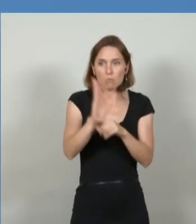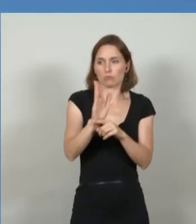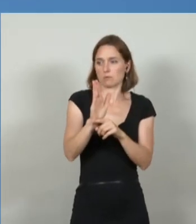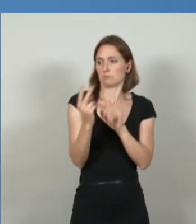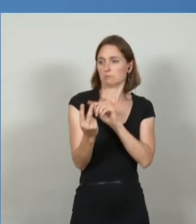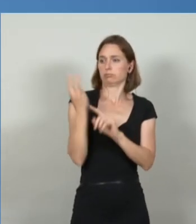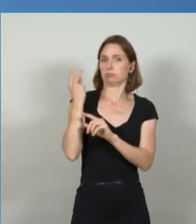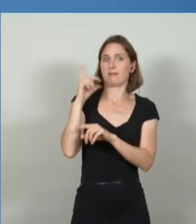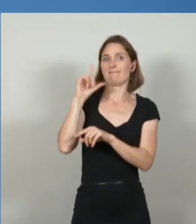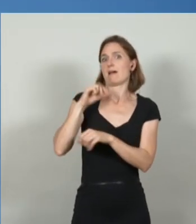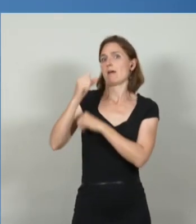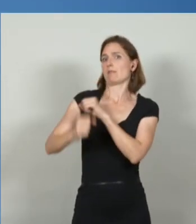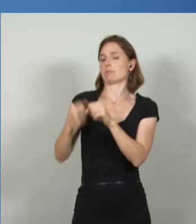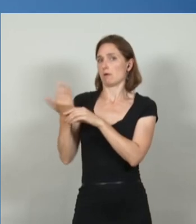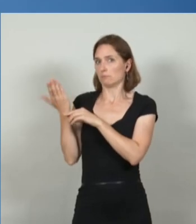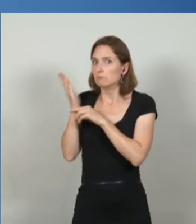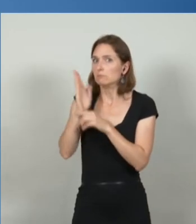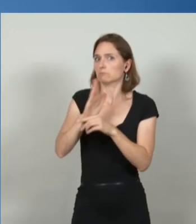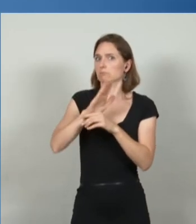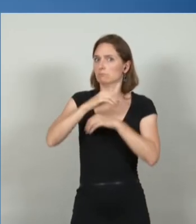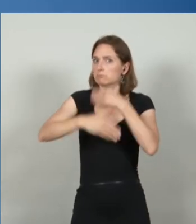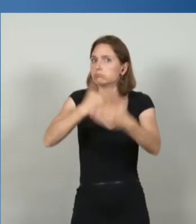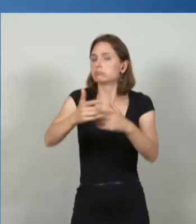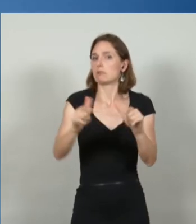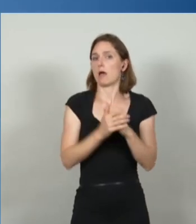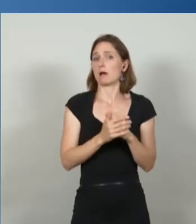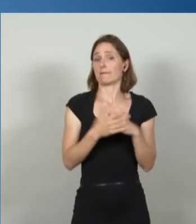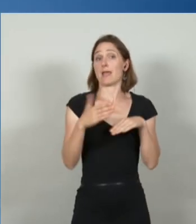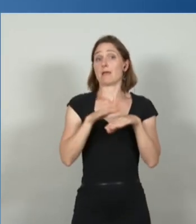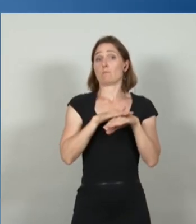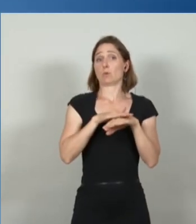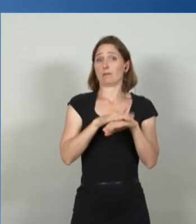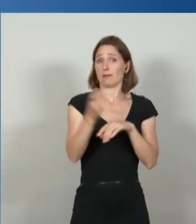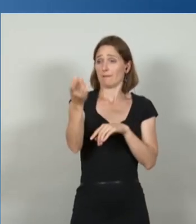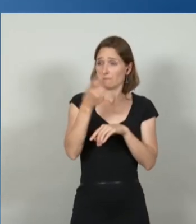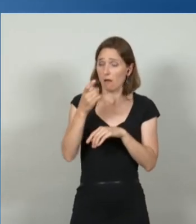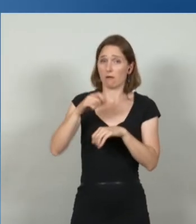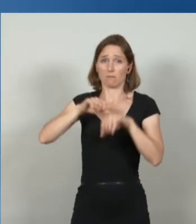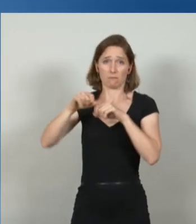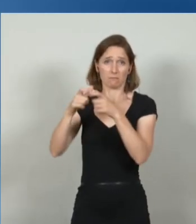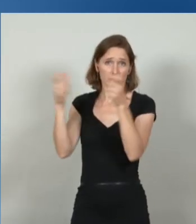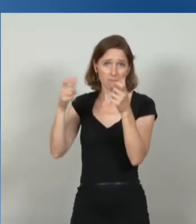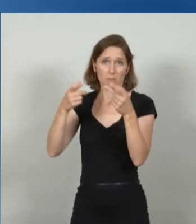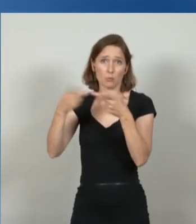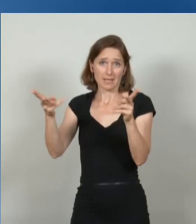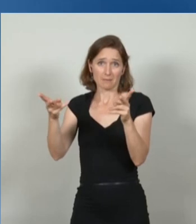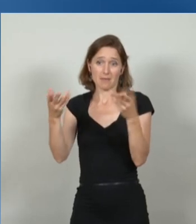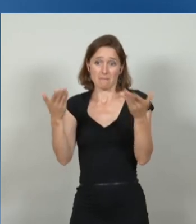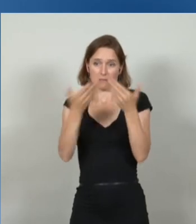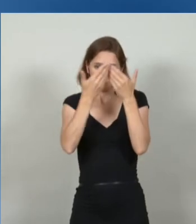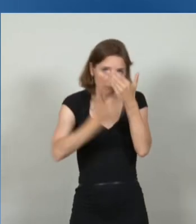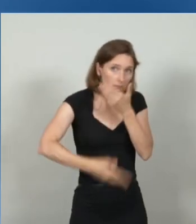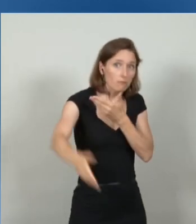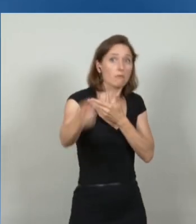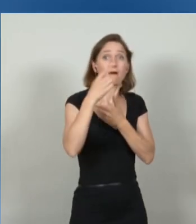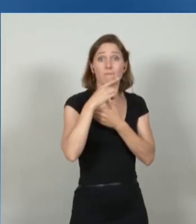de politique qui était portée par les acteurs publics et que nous avons besoin dans les 25 prochaines années que l'ensemble des